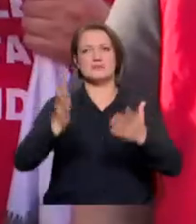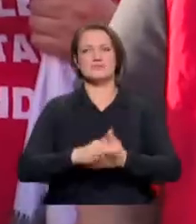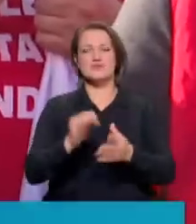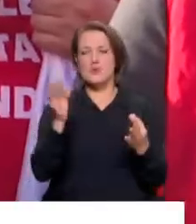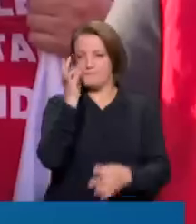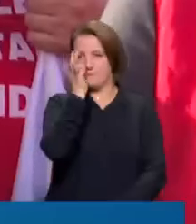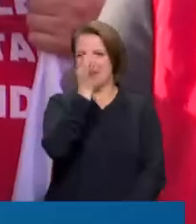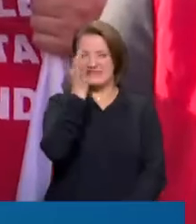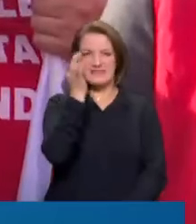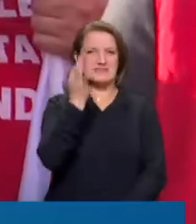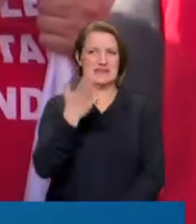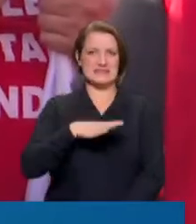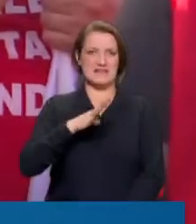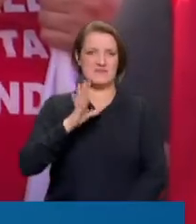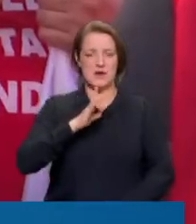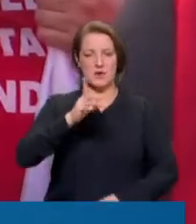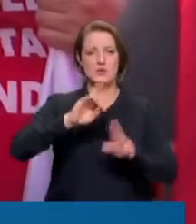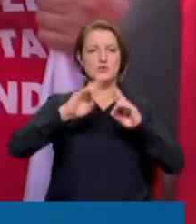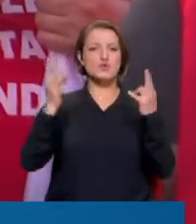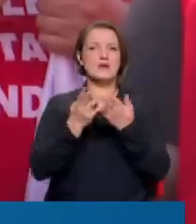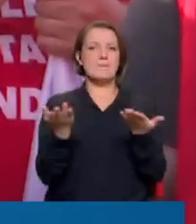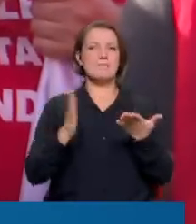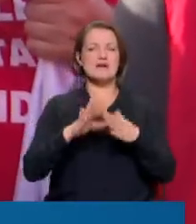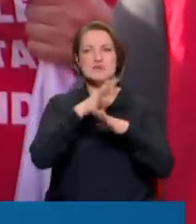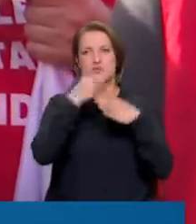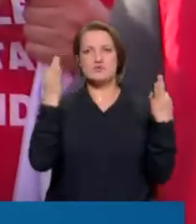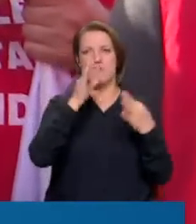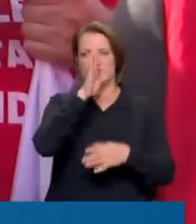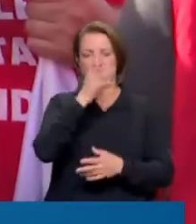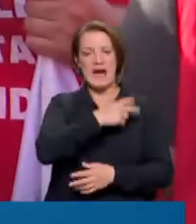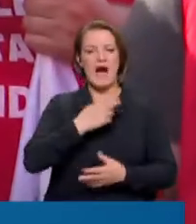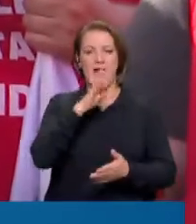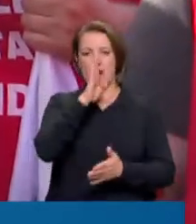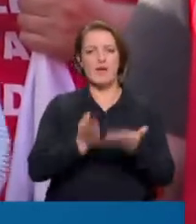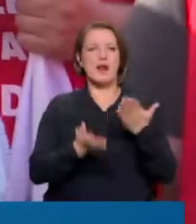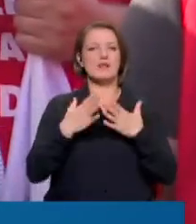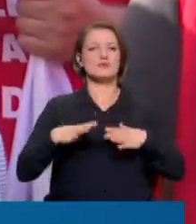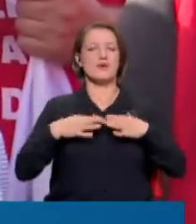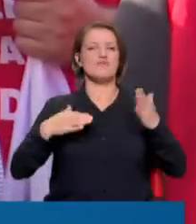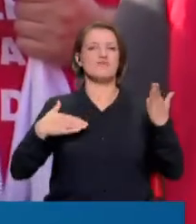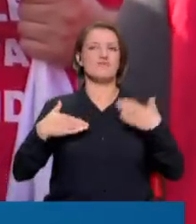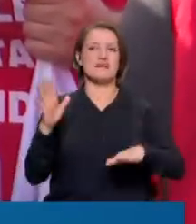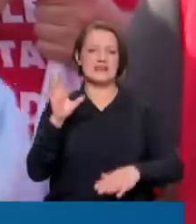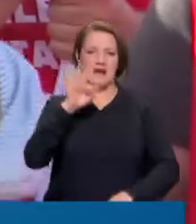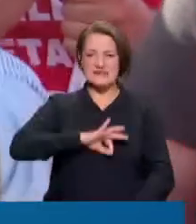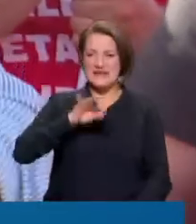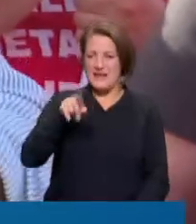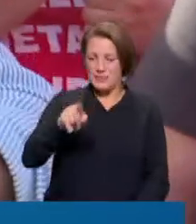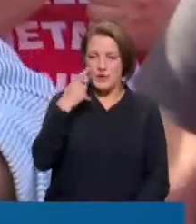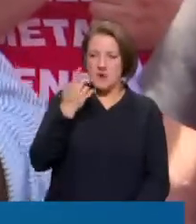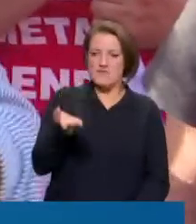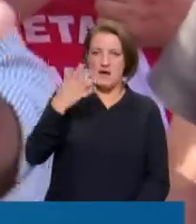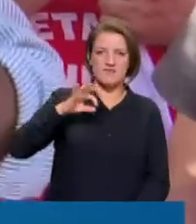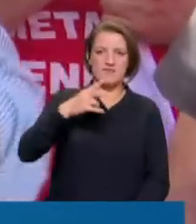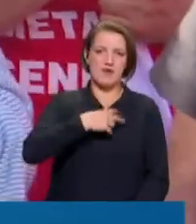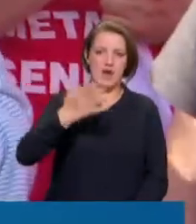çok basit bir isteğimiz var dünyada barış ve huzur verg Adalet istiyoruz Fazla kazanandan daha fazla vergi